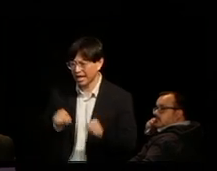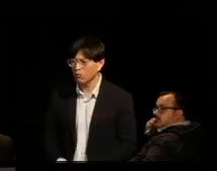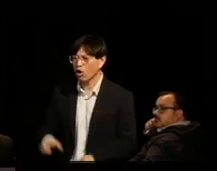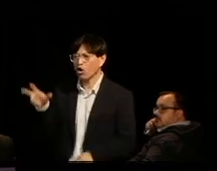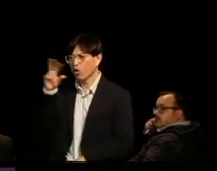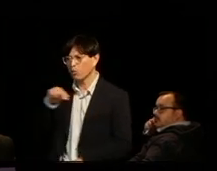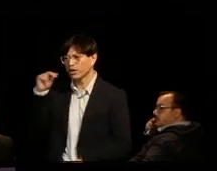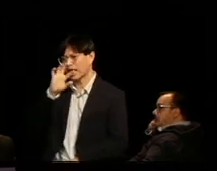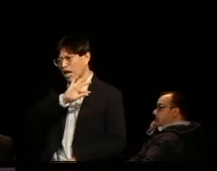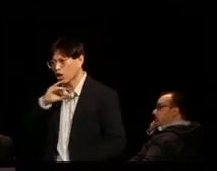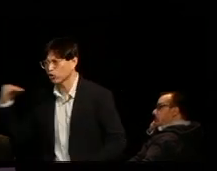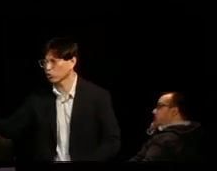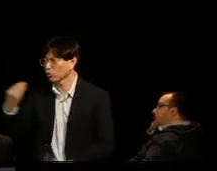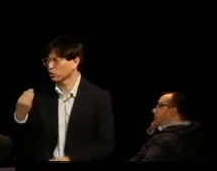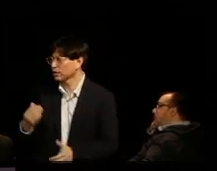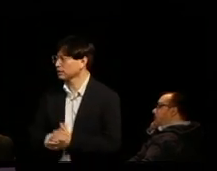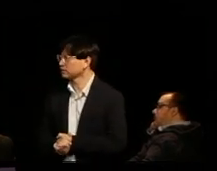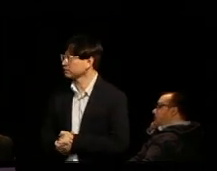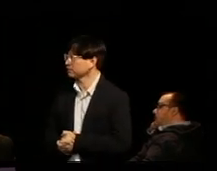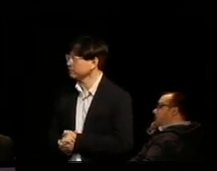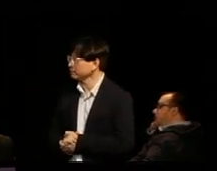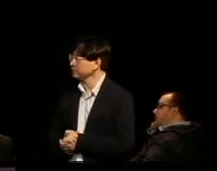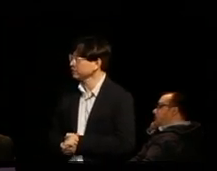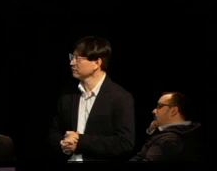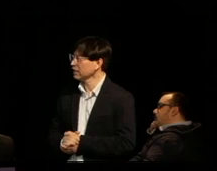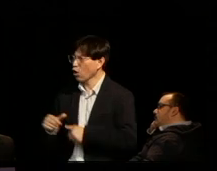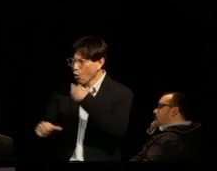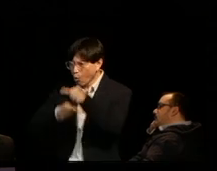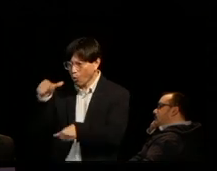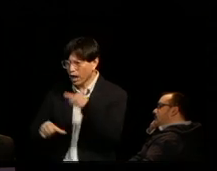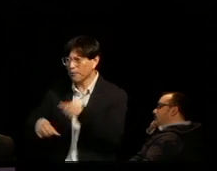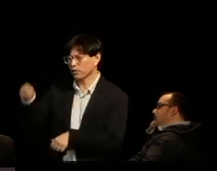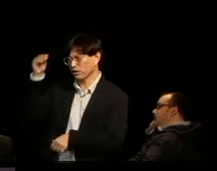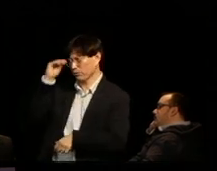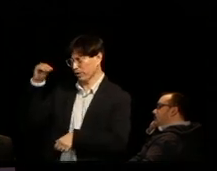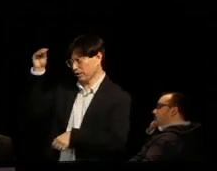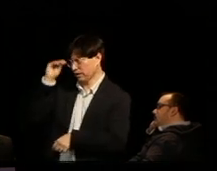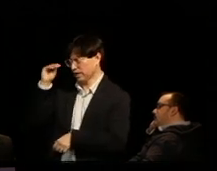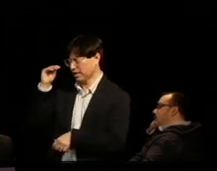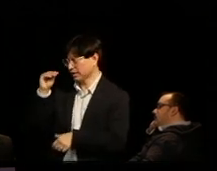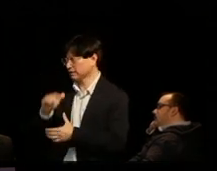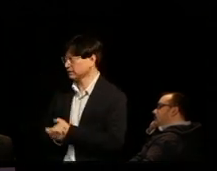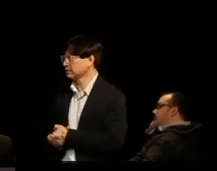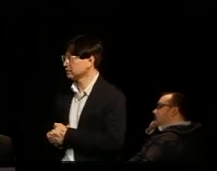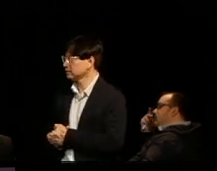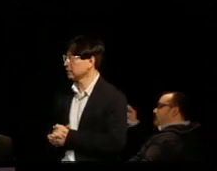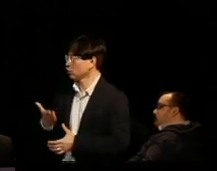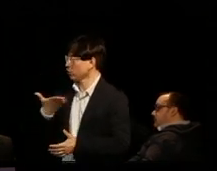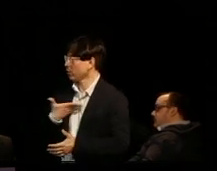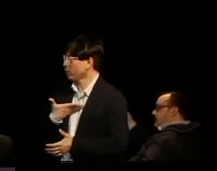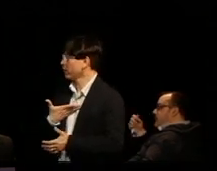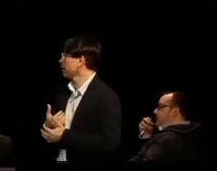vale per tutti quindi per questo dicevamo è un cambio di di mentalità no che dobbiamo assumere tutti quanti